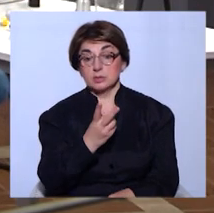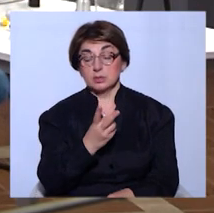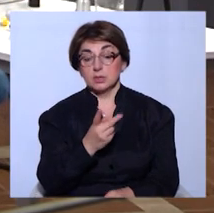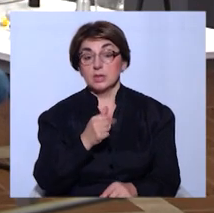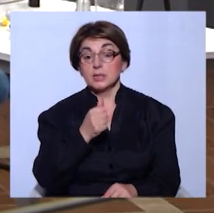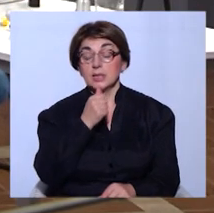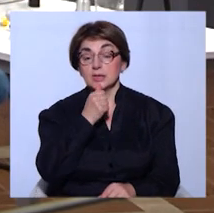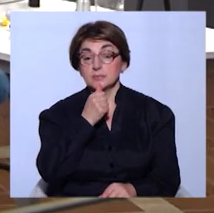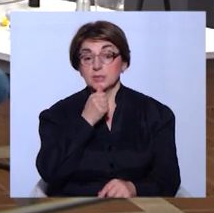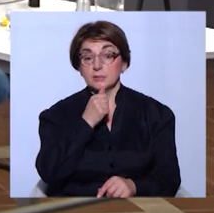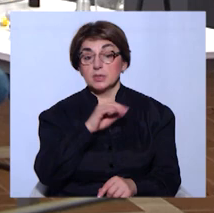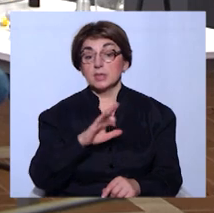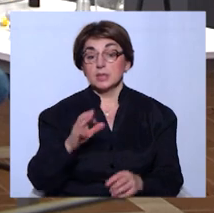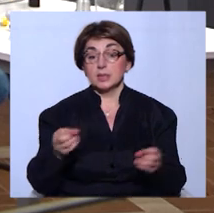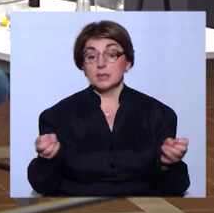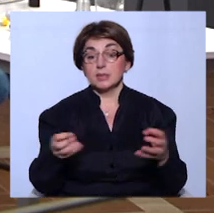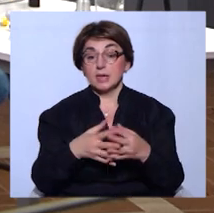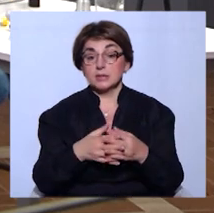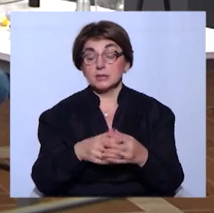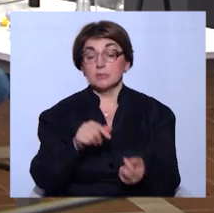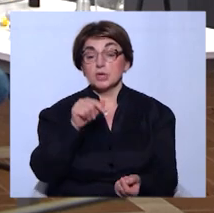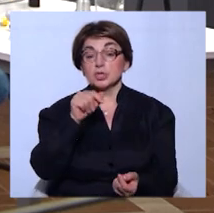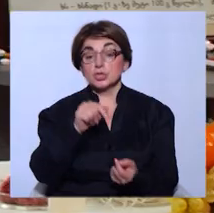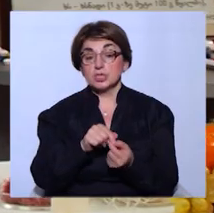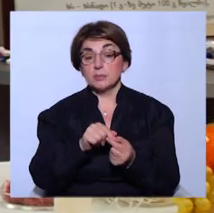ესე იგი, შაქრის ფორმულა